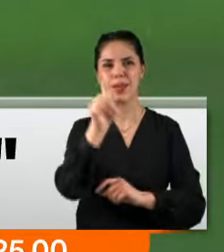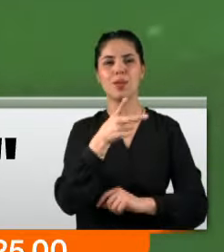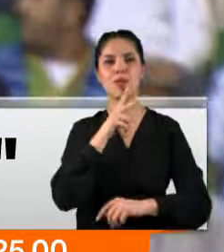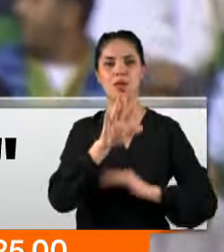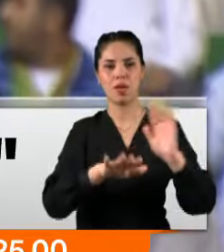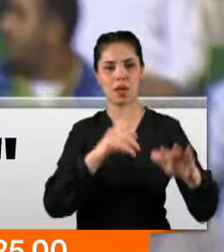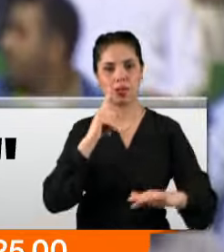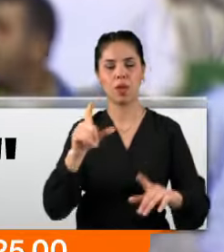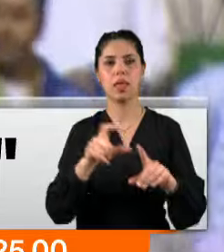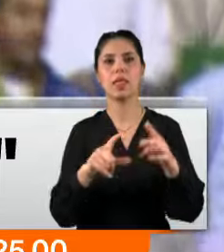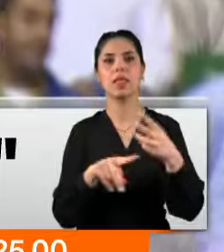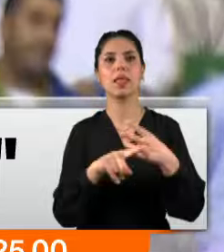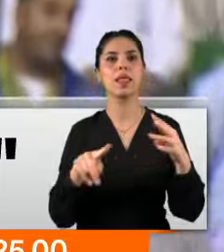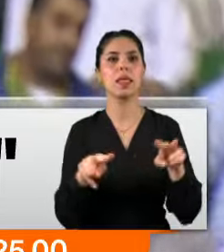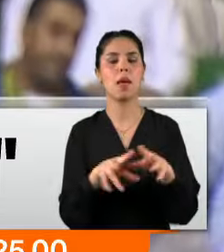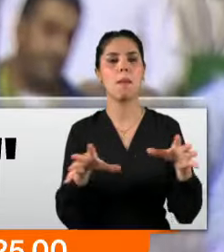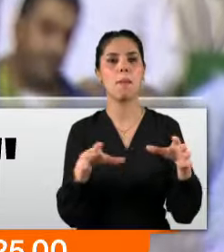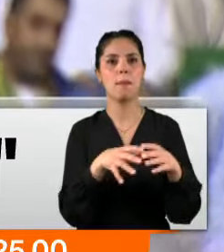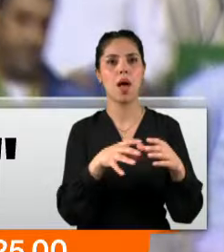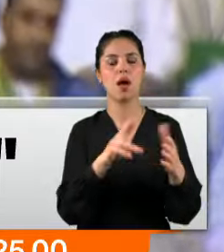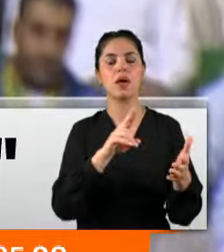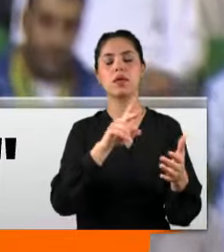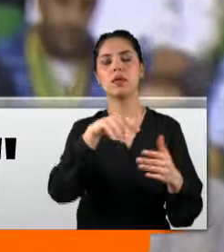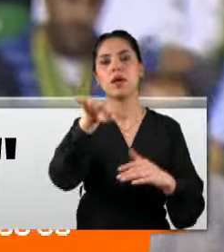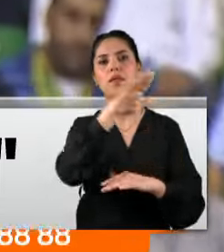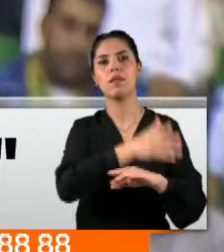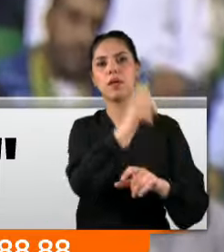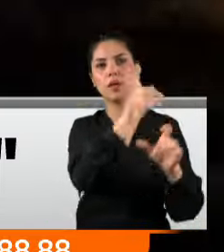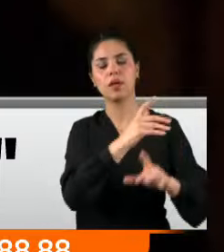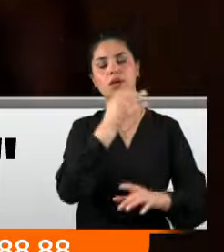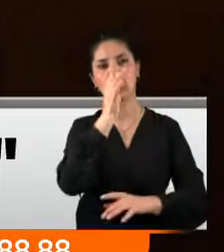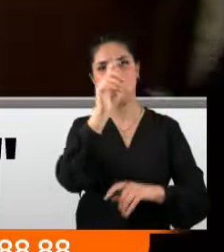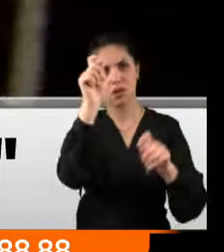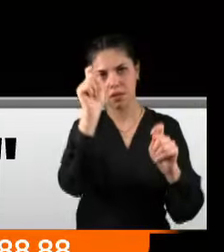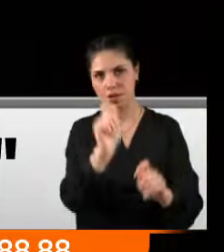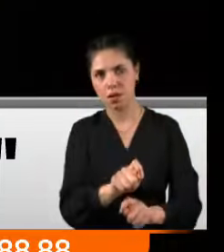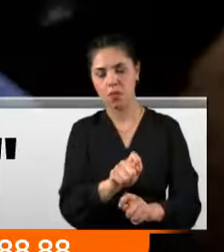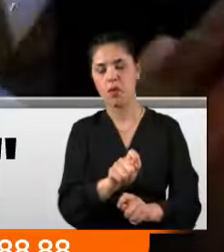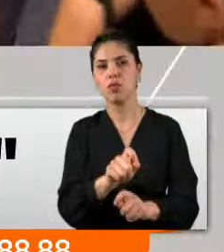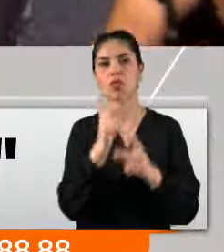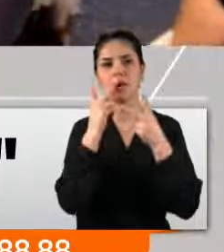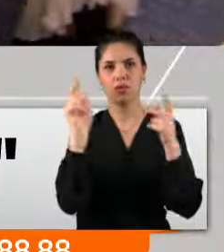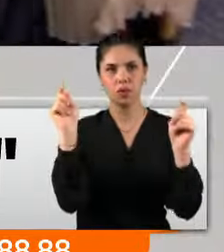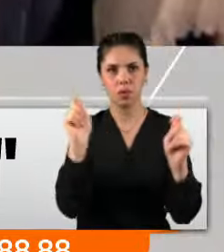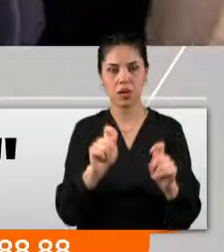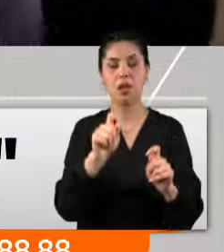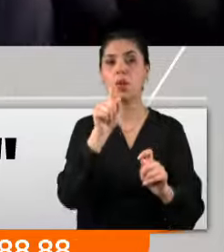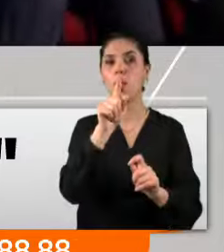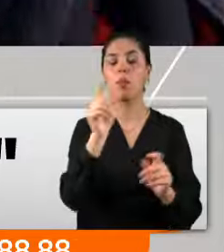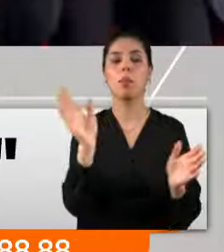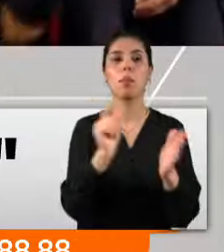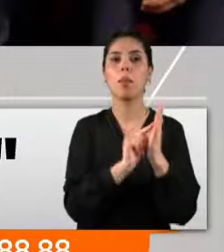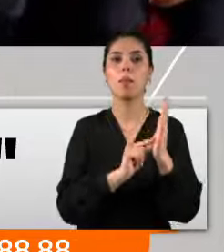DEM Parti seçmenine çağrı yapacak iddiasını hatırlattı. O mektubun neden gelmediğini açıkladı. Niye